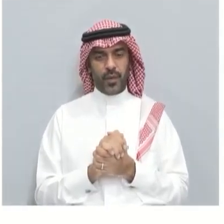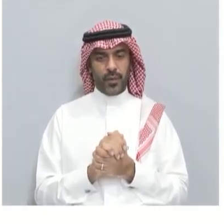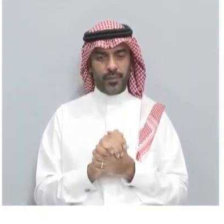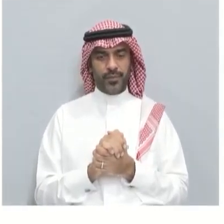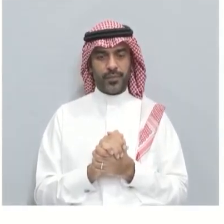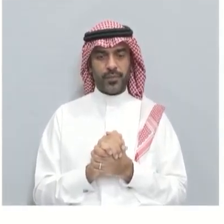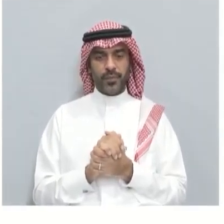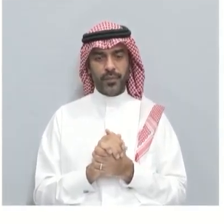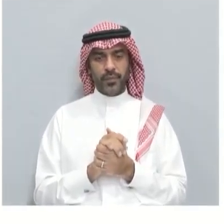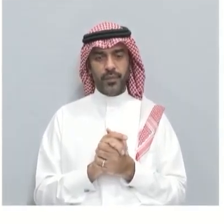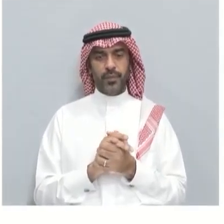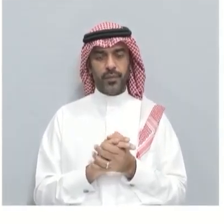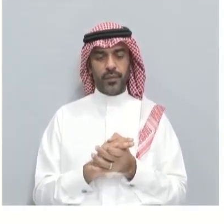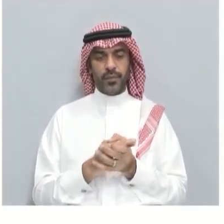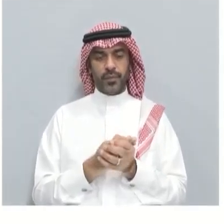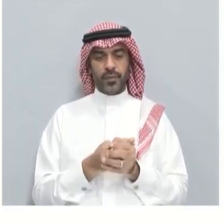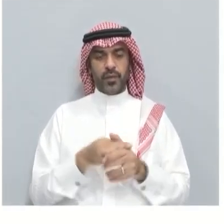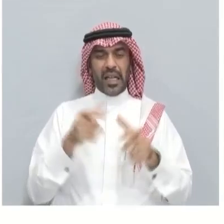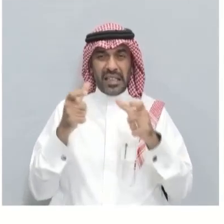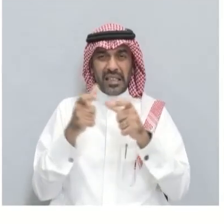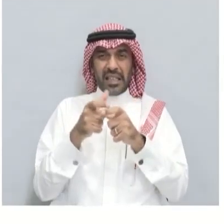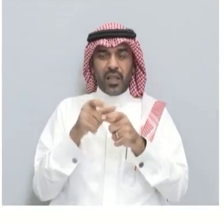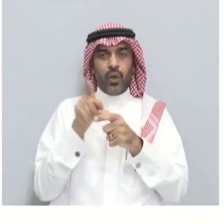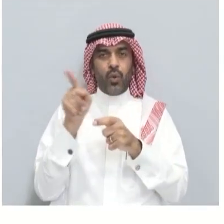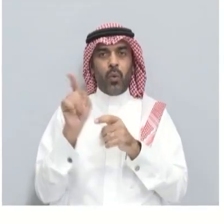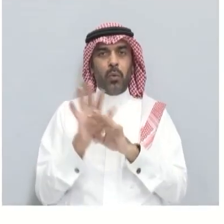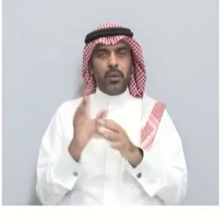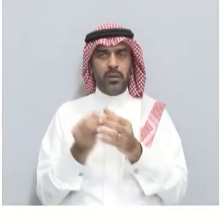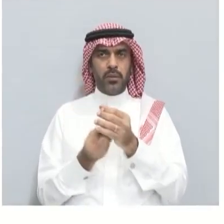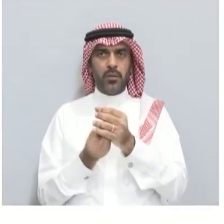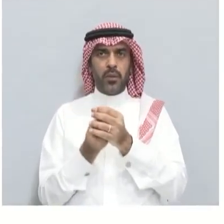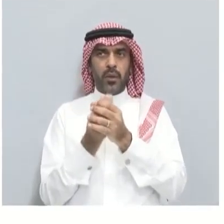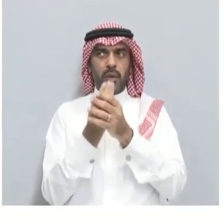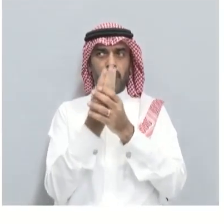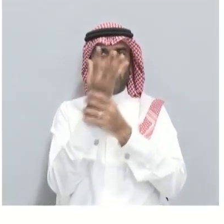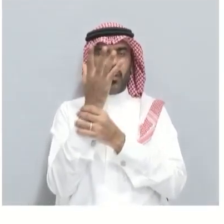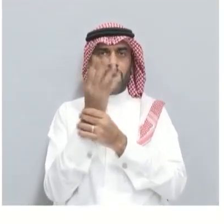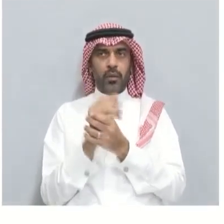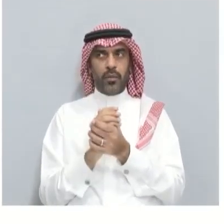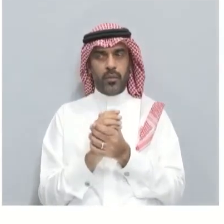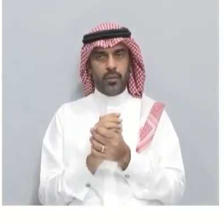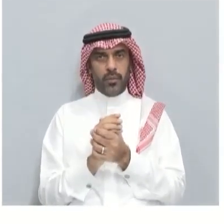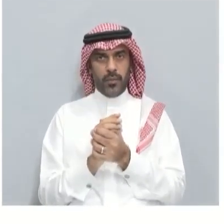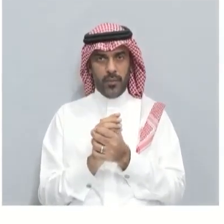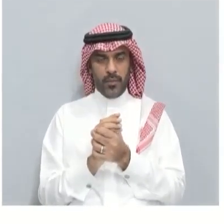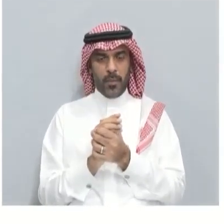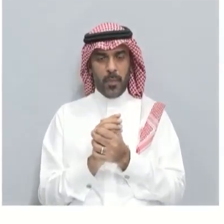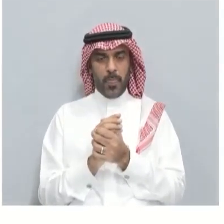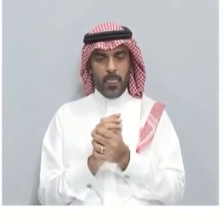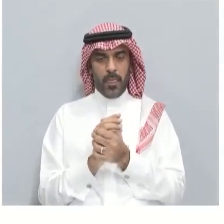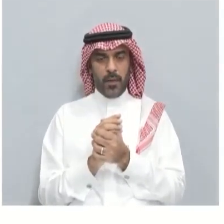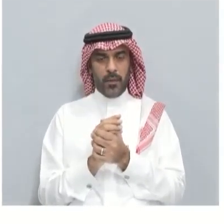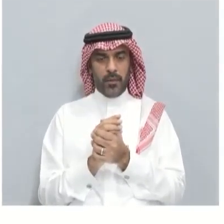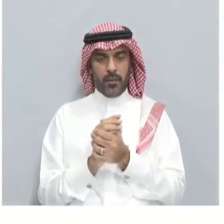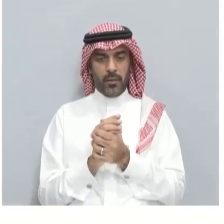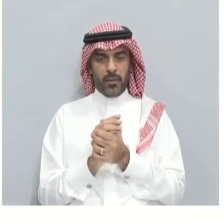البراكين حجما لانه يحدث لها عمليه ماذا ثوران المواد المقذوفه عباره عن مقذوفات صلبه تبرد